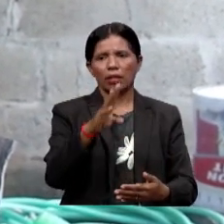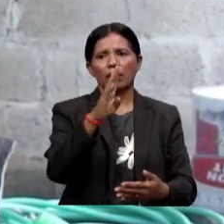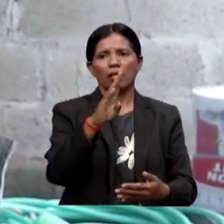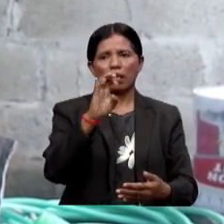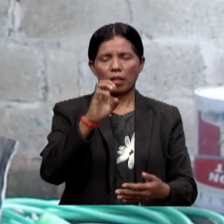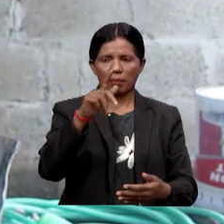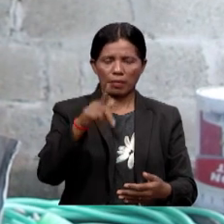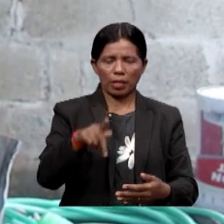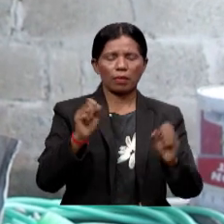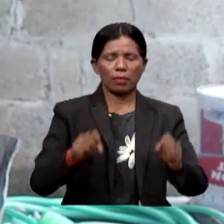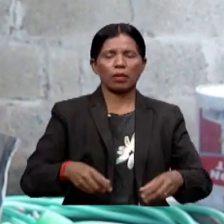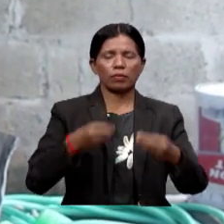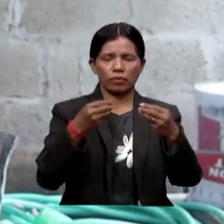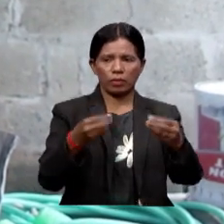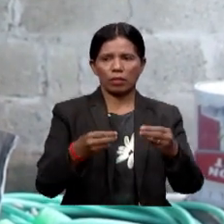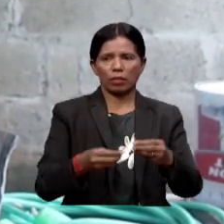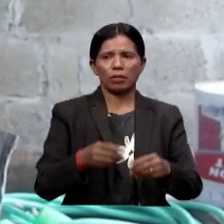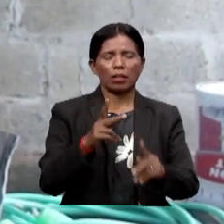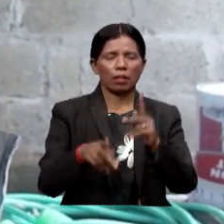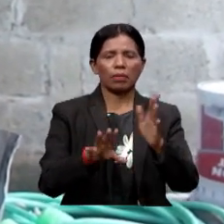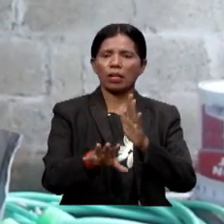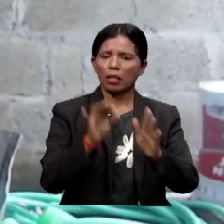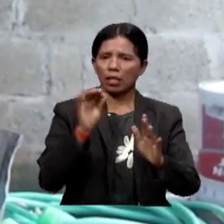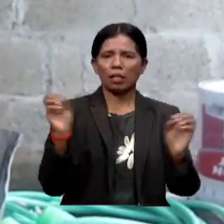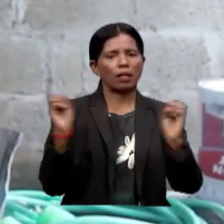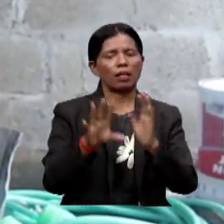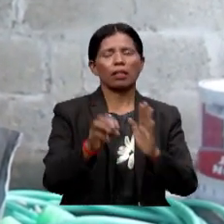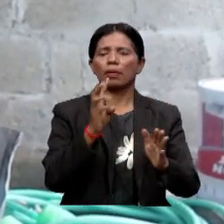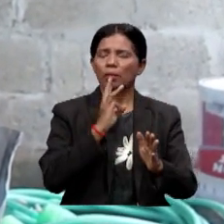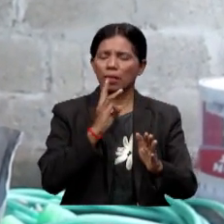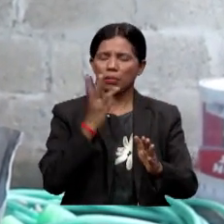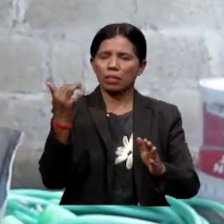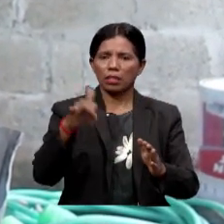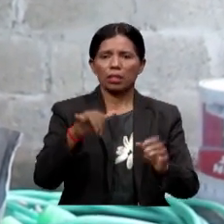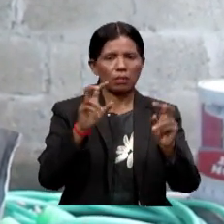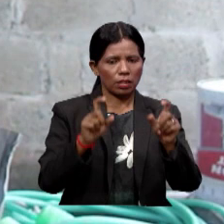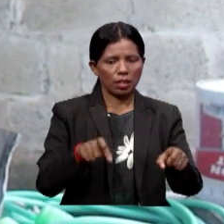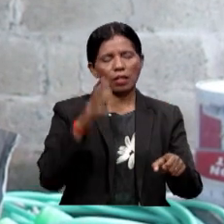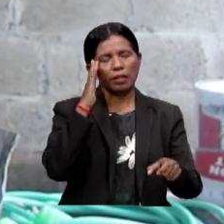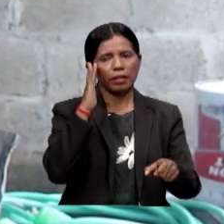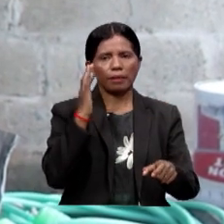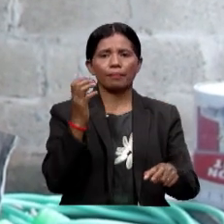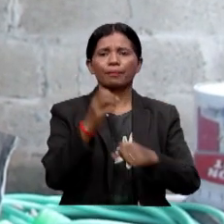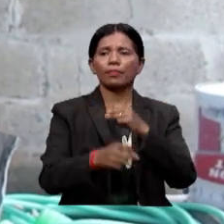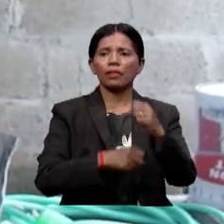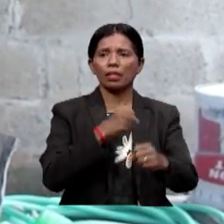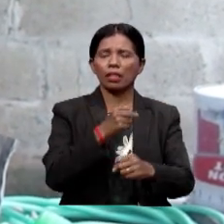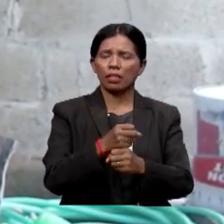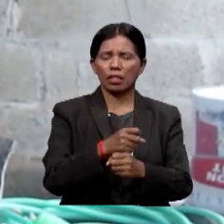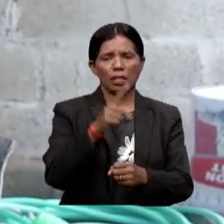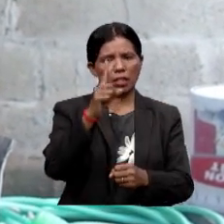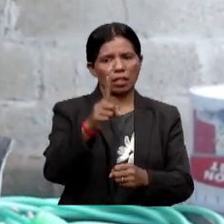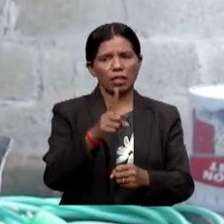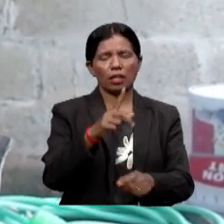mah koin bermain sama. Atau kemudian ada hetang kalah hetang siram atau tinggal tempat itu. Kami ada durant itu dinner orang kuasa dia kira